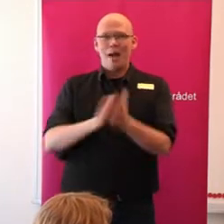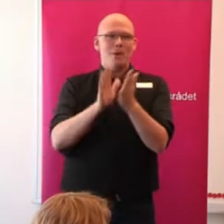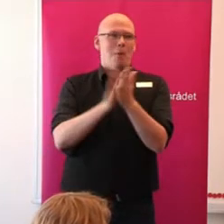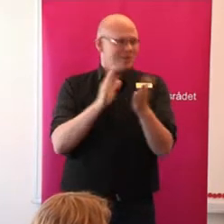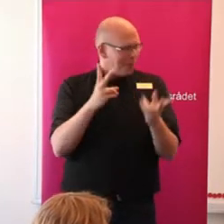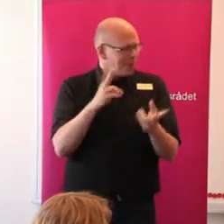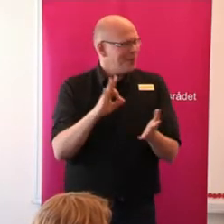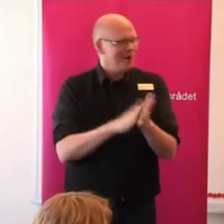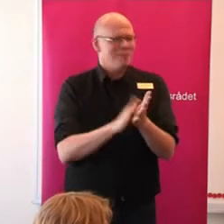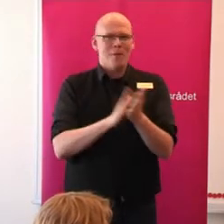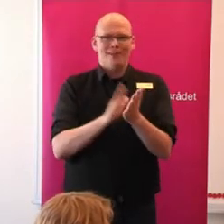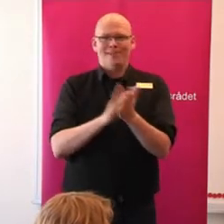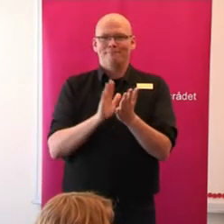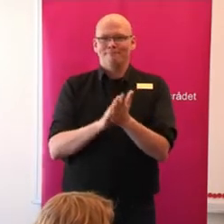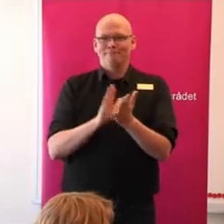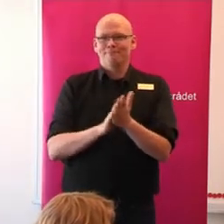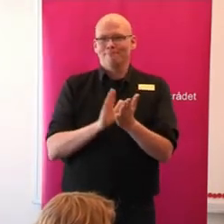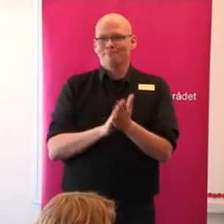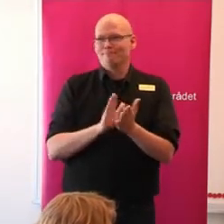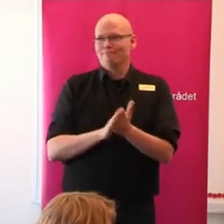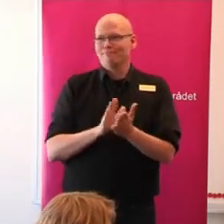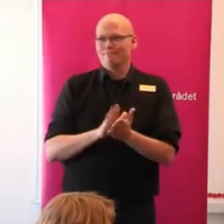Applåder, eller hur? Bra.